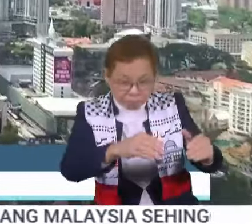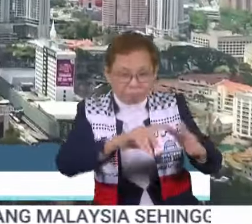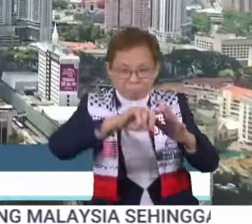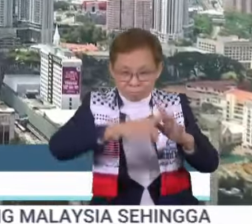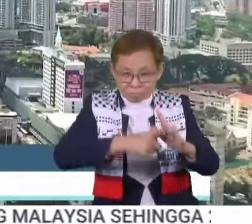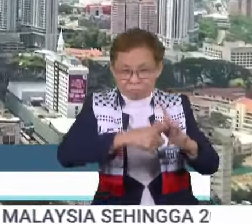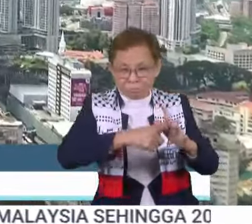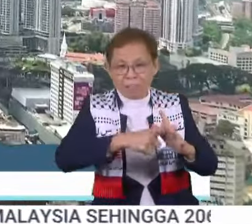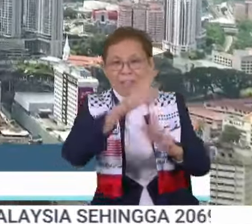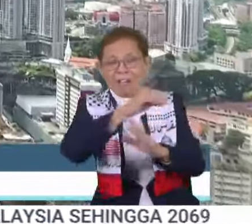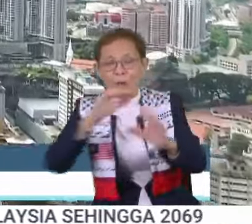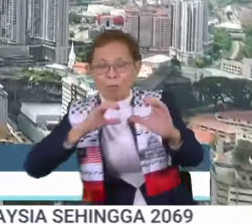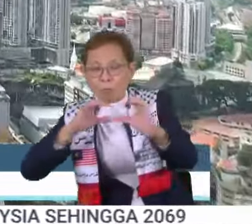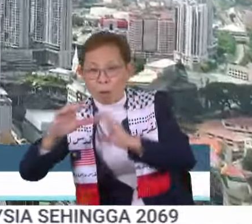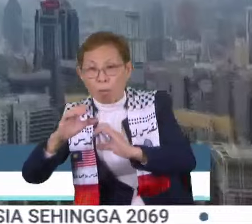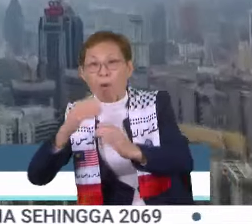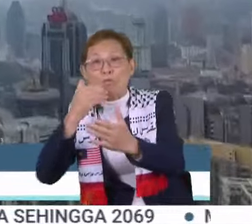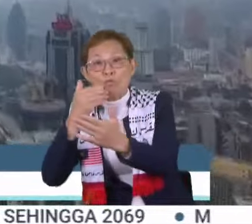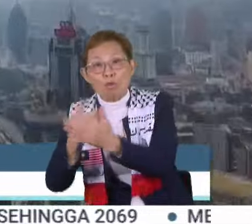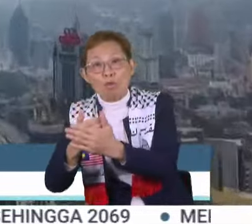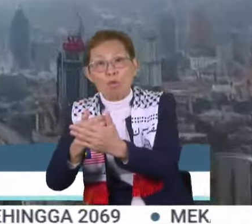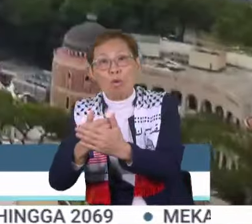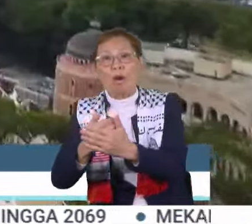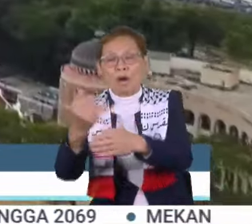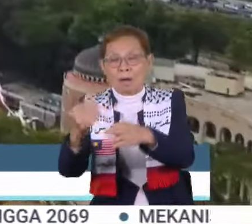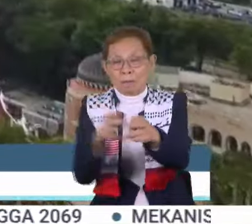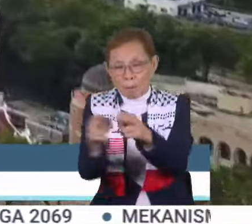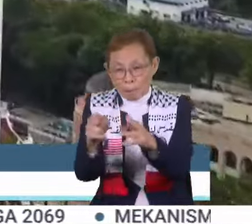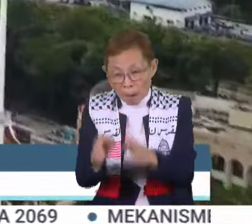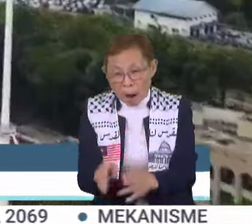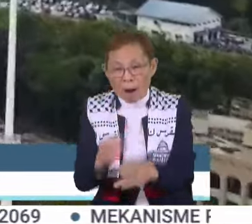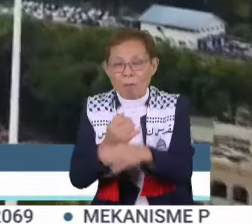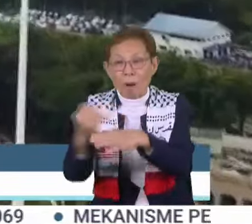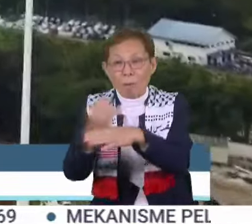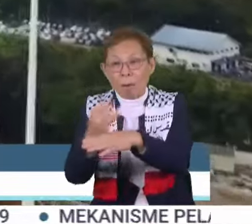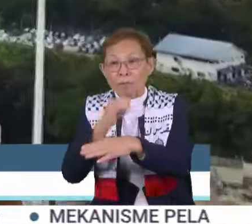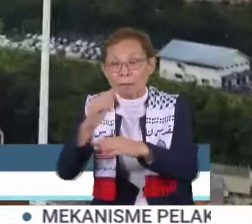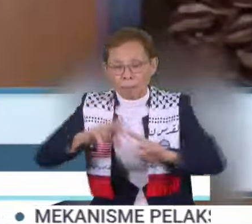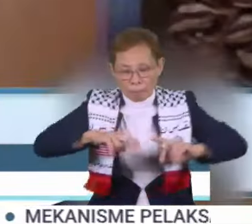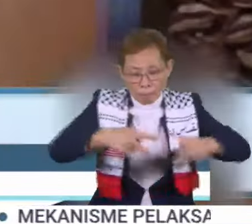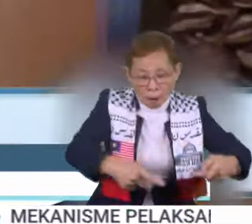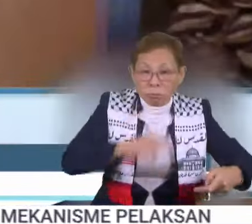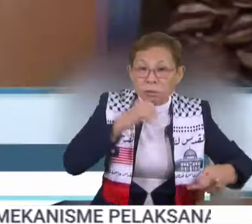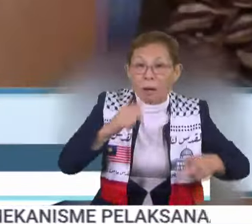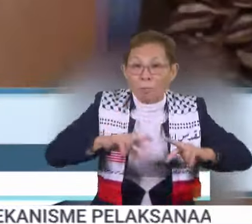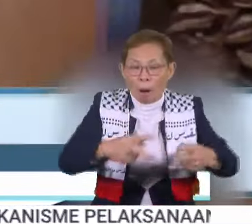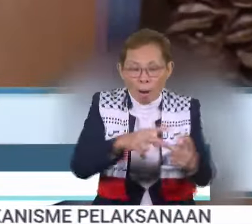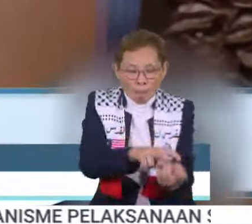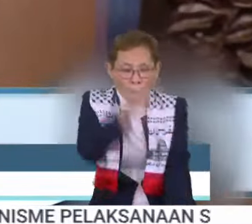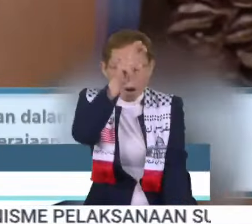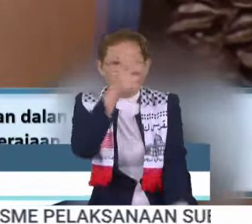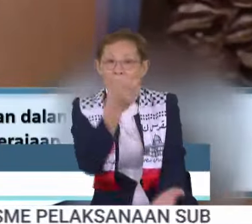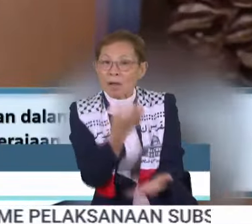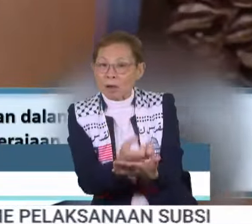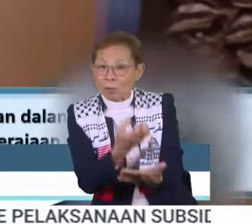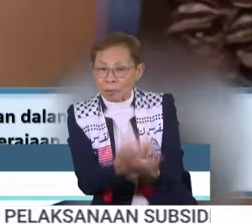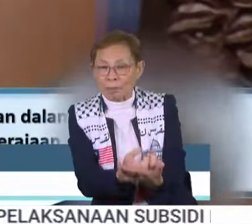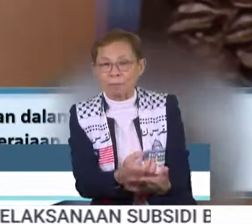pelaksanaan dan komunikasi berkesan kepada pihak industri agar tidak mengakibatkan sebarang kejutan